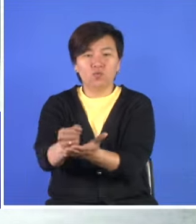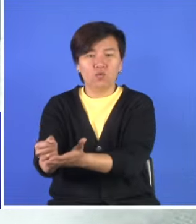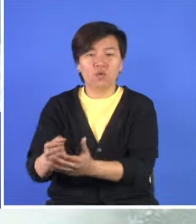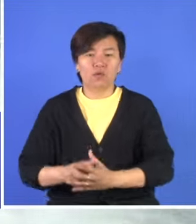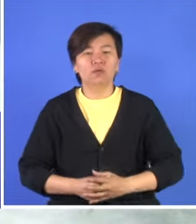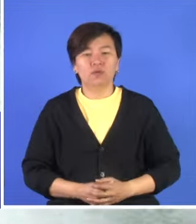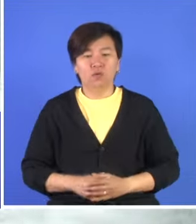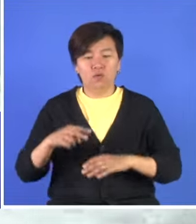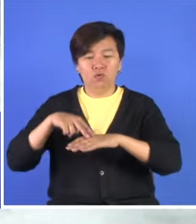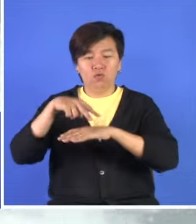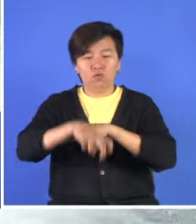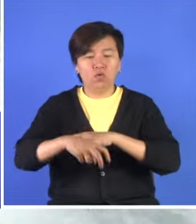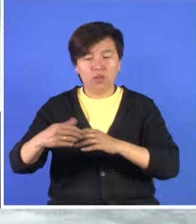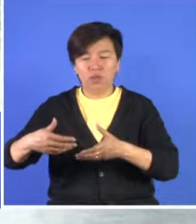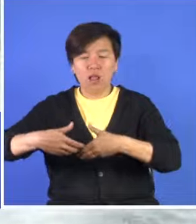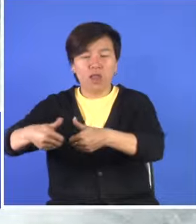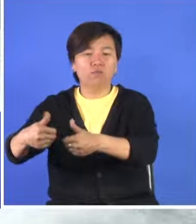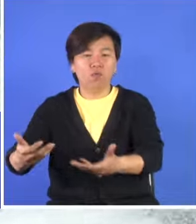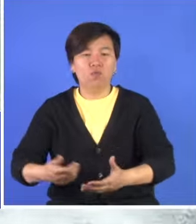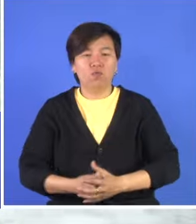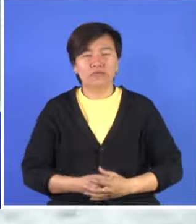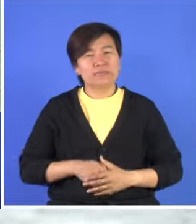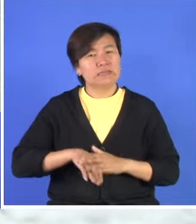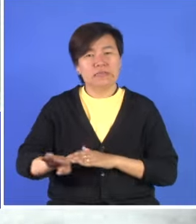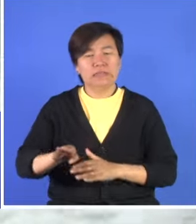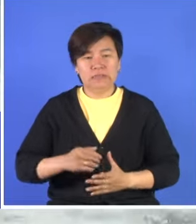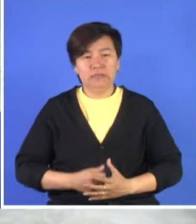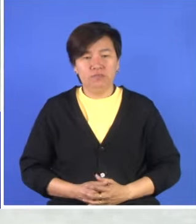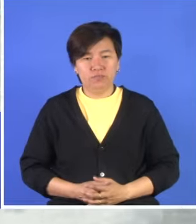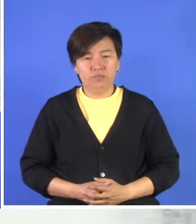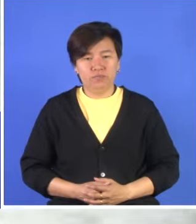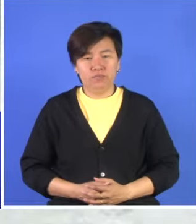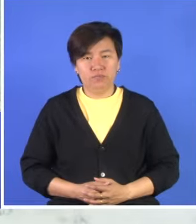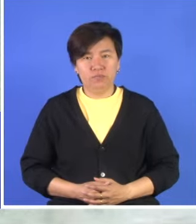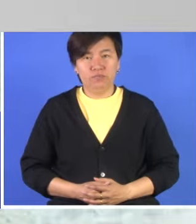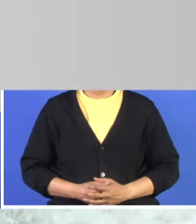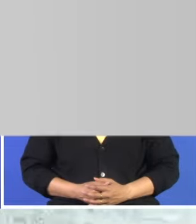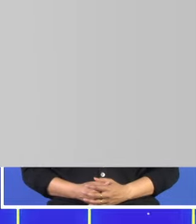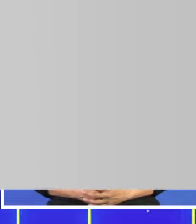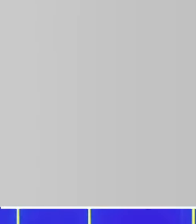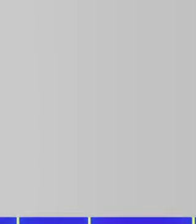แล้วก็ขับหลบหนีเจ้าที่ไป ดูดีอย่างกันในหนังเลยนะคะเนี่ยเรื่องจริงนะคะ